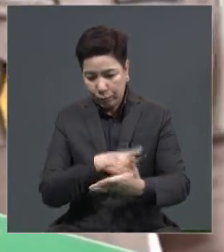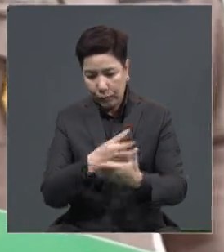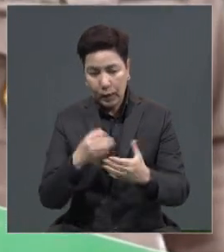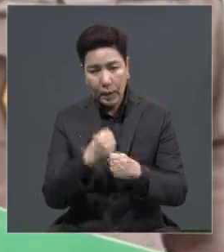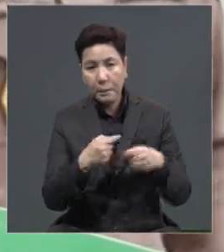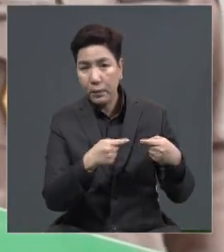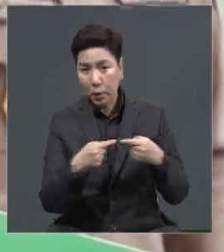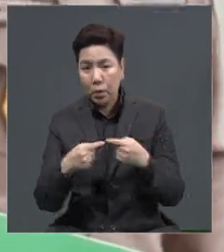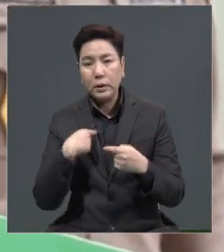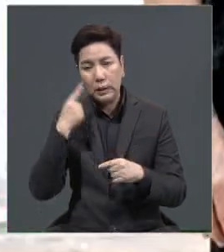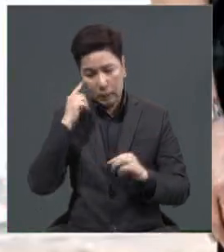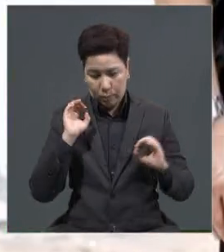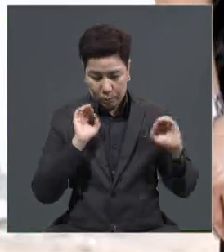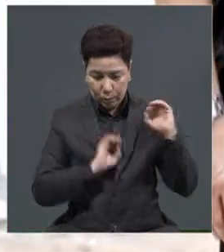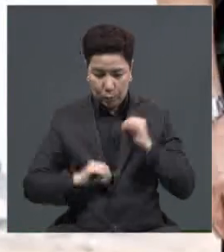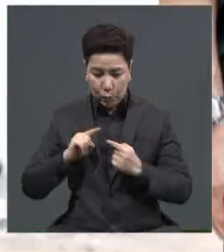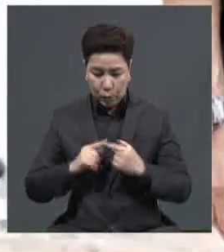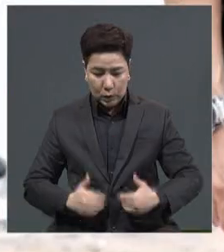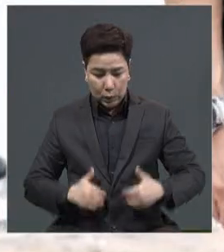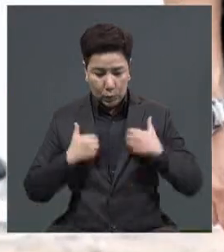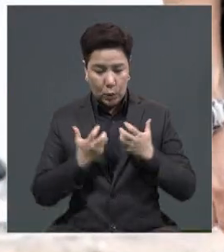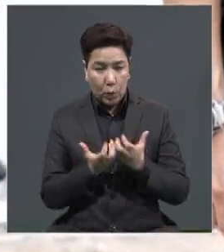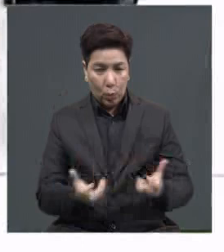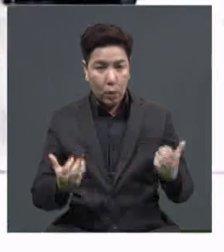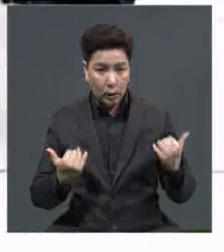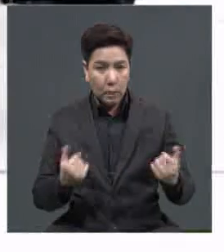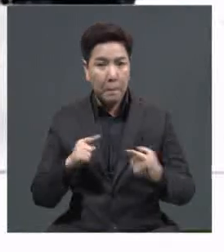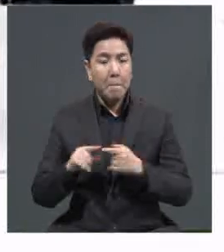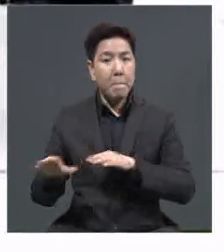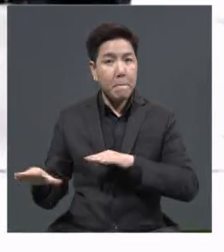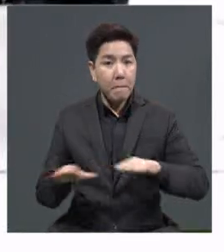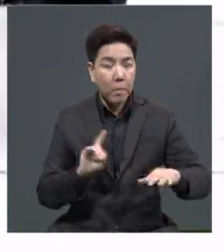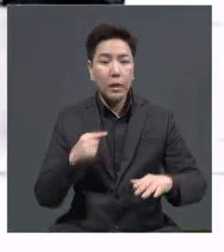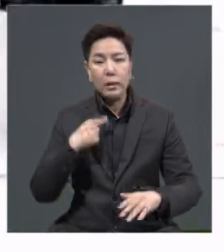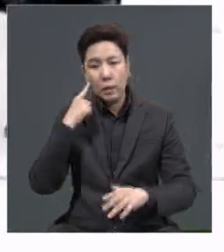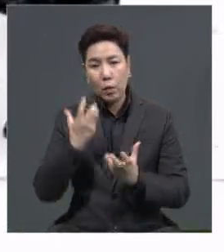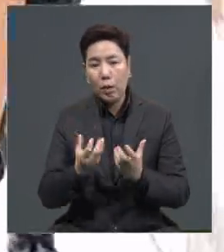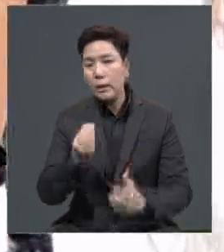างต่อเนื่องเพื่อความปลอดภัยในชีวิตและทรัพย์สินของประชาชนพร้อมกันนี้ยังได้มอบเ